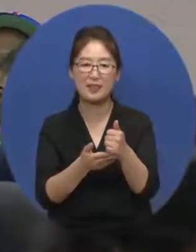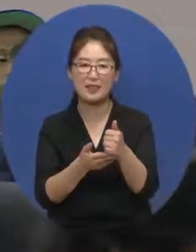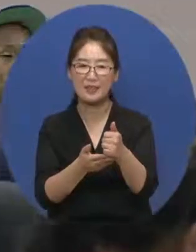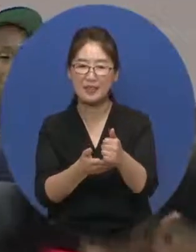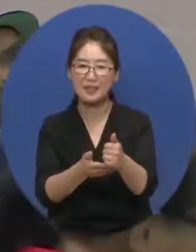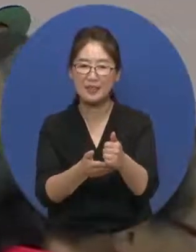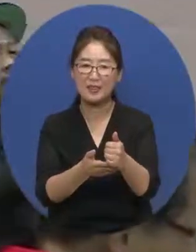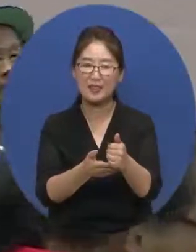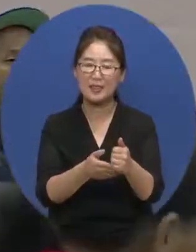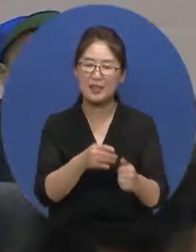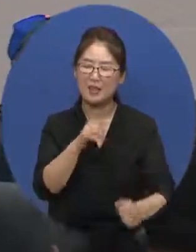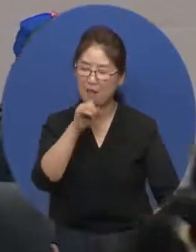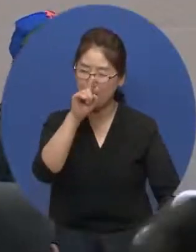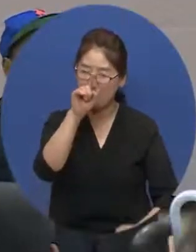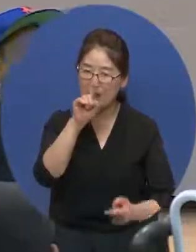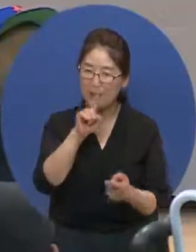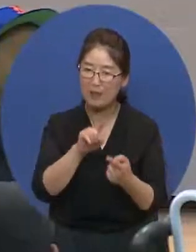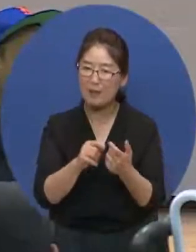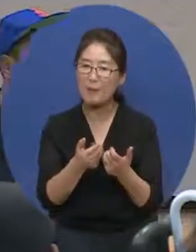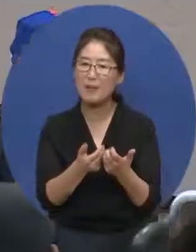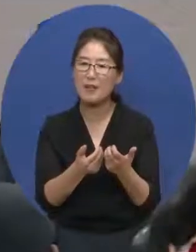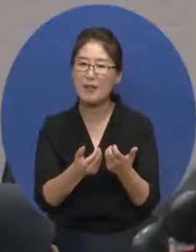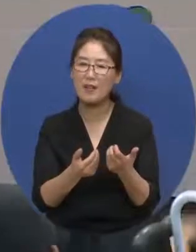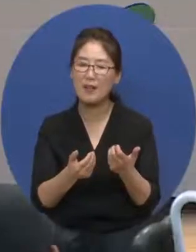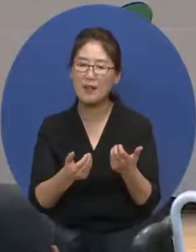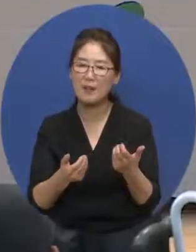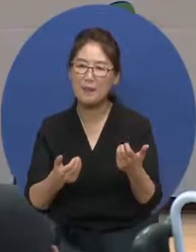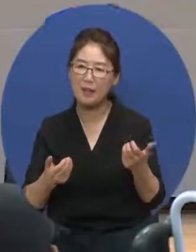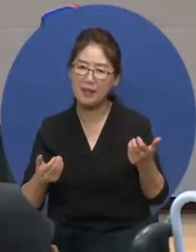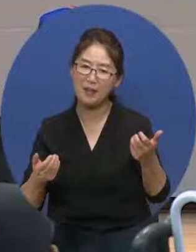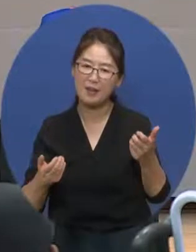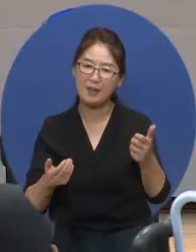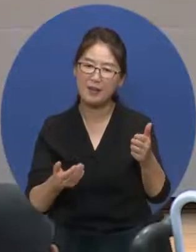이대로 떠난 님이여.